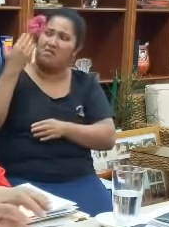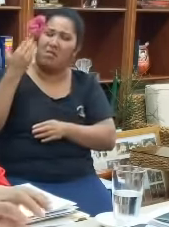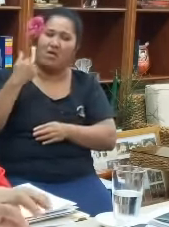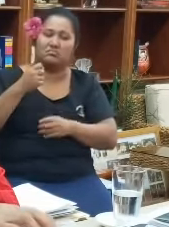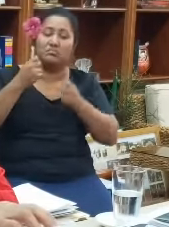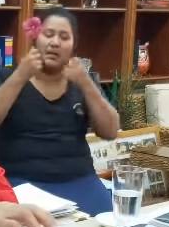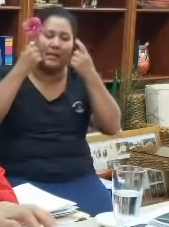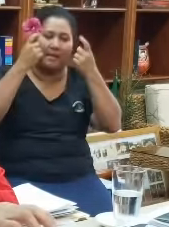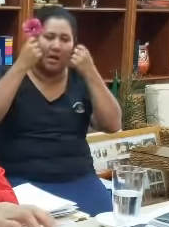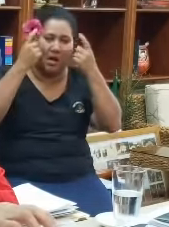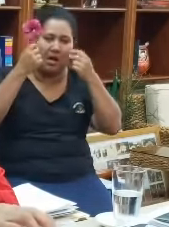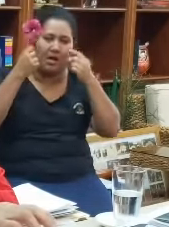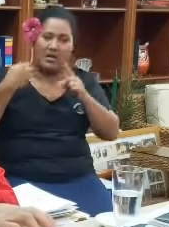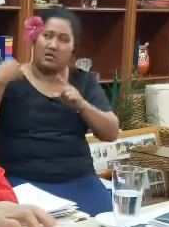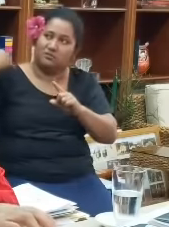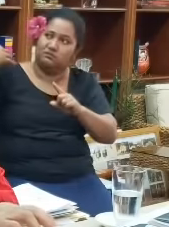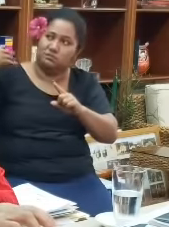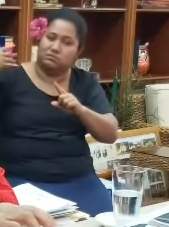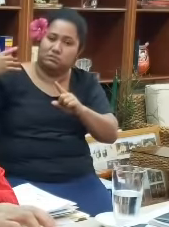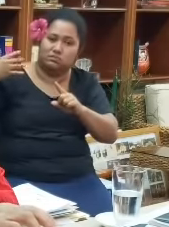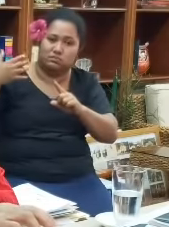Tu alava le